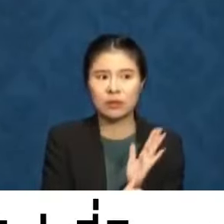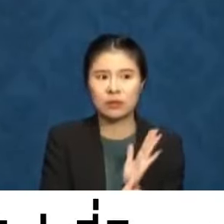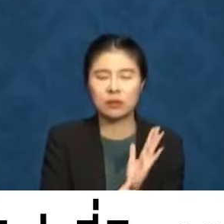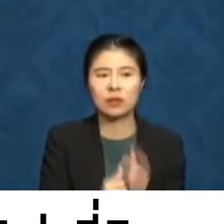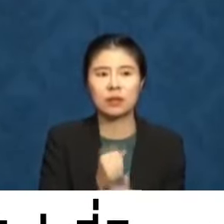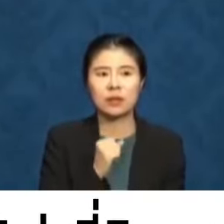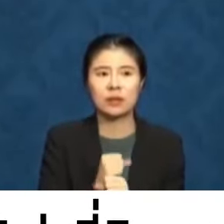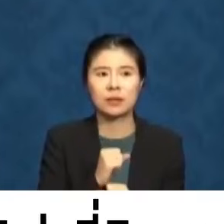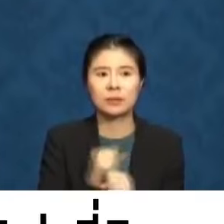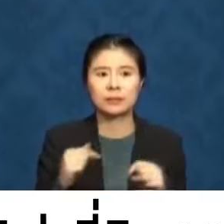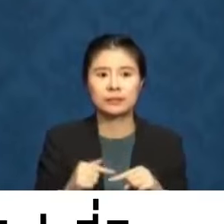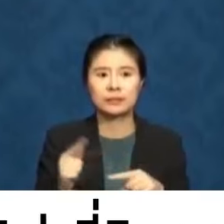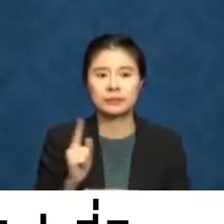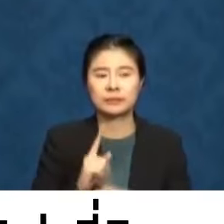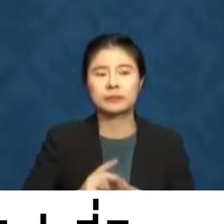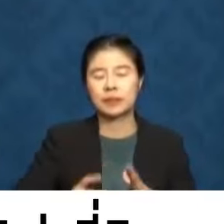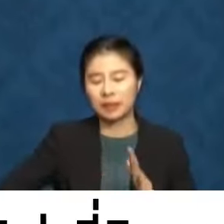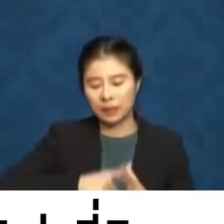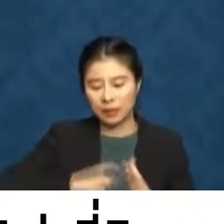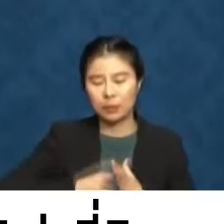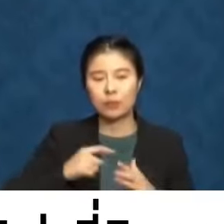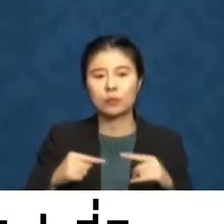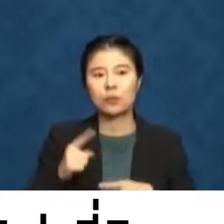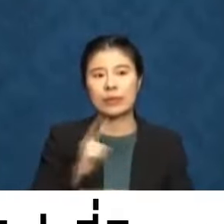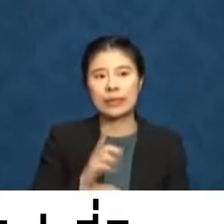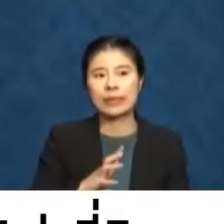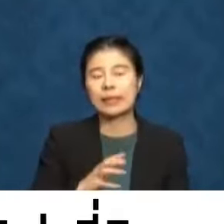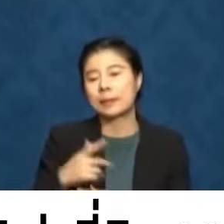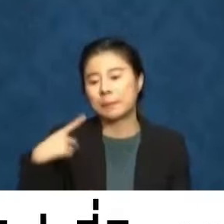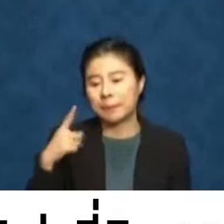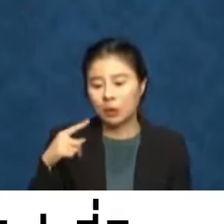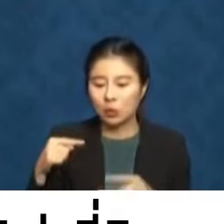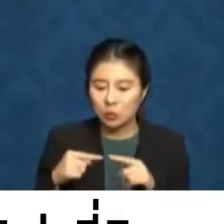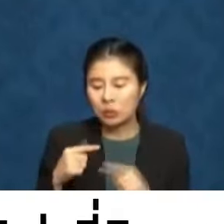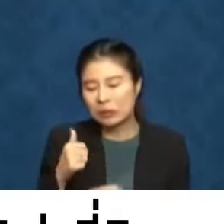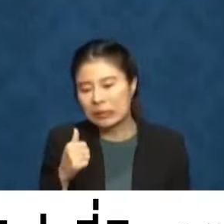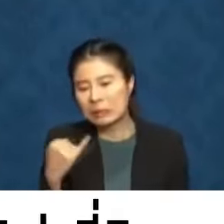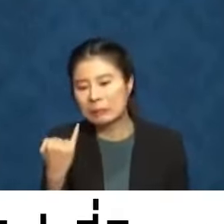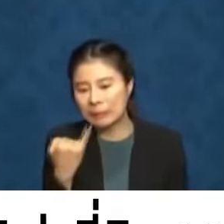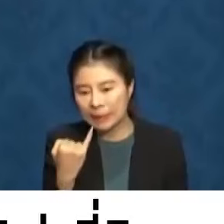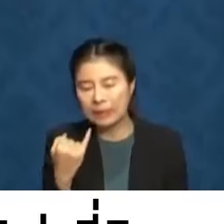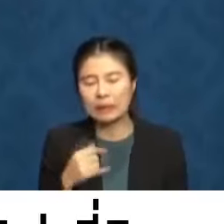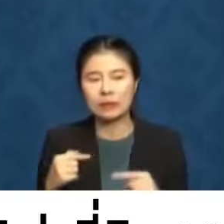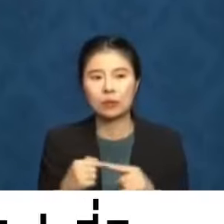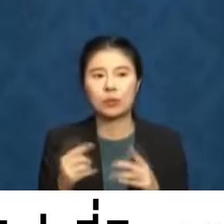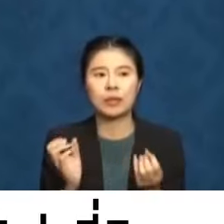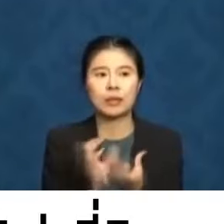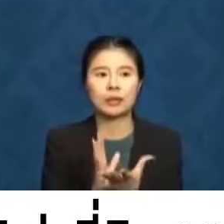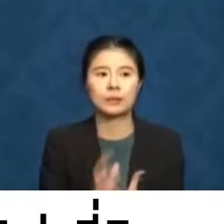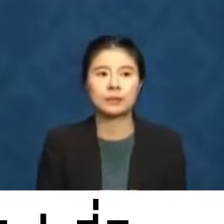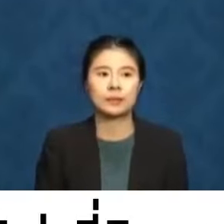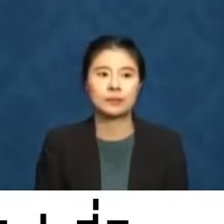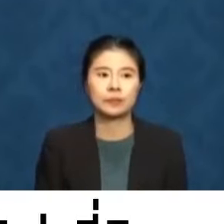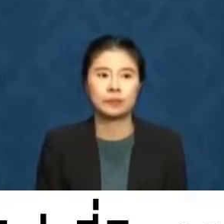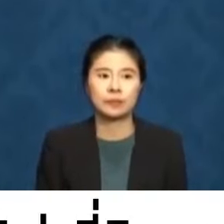ว่าวันที่มีมติครม.ออกมาตนก็ไม่ได้อยู่นายกก็ไม่ได้อยู่มอบหมายให้คุณภูมิธรรมดำเนินการตนก็เลยไม่ท